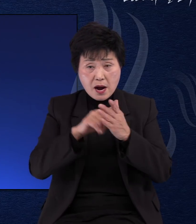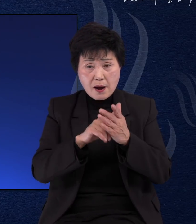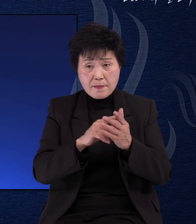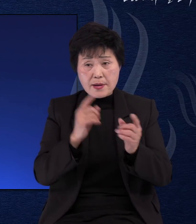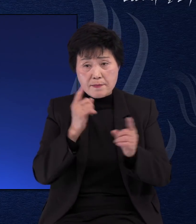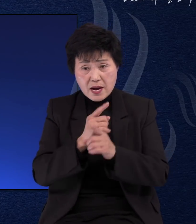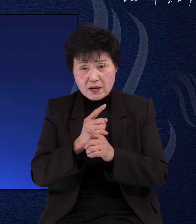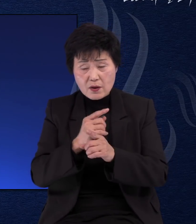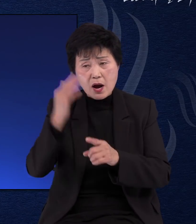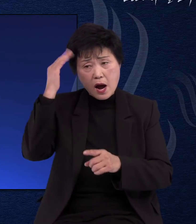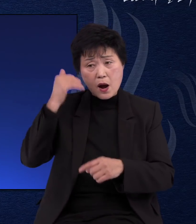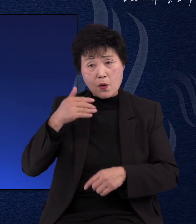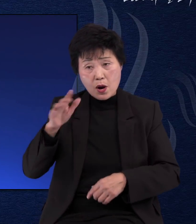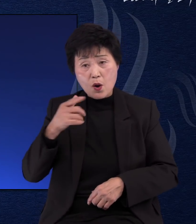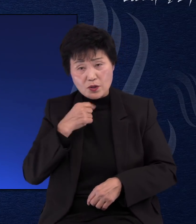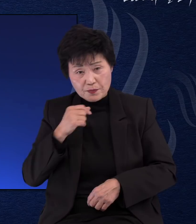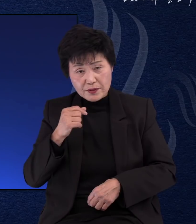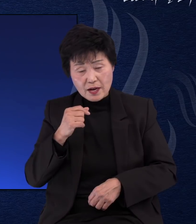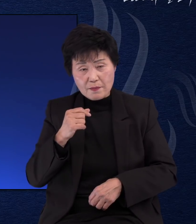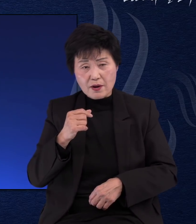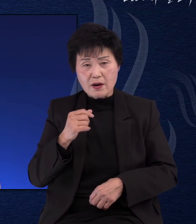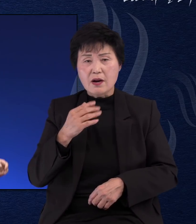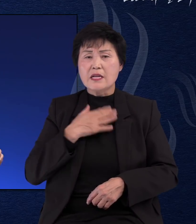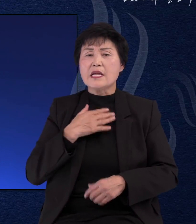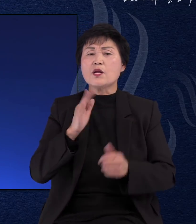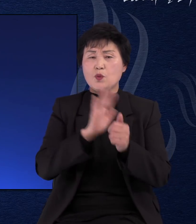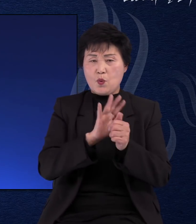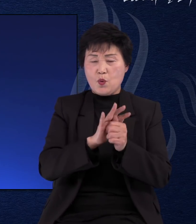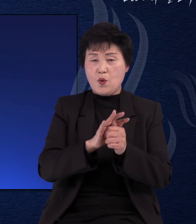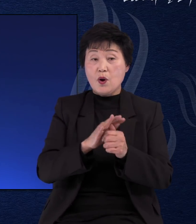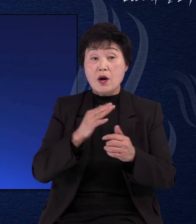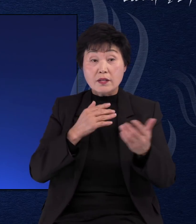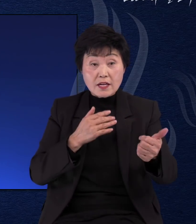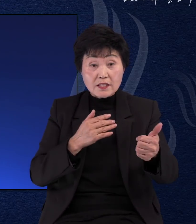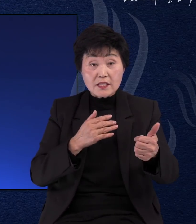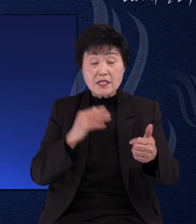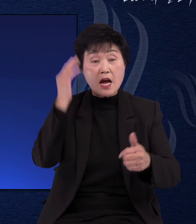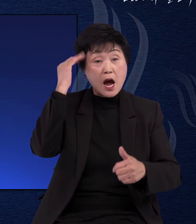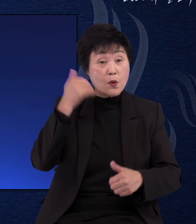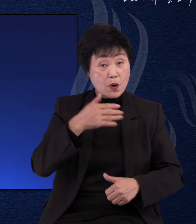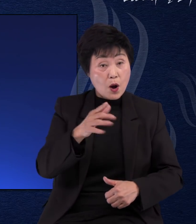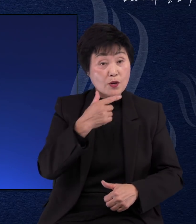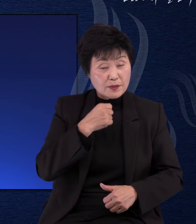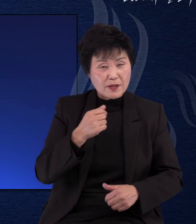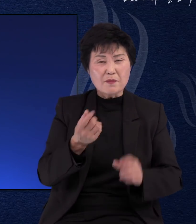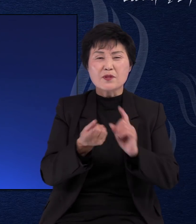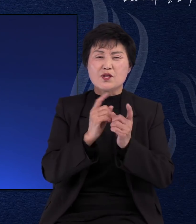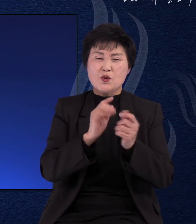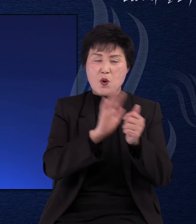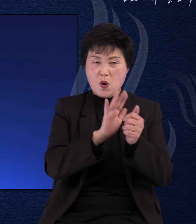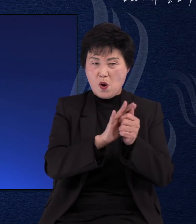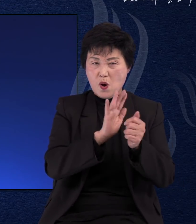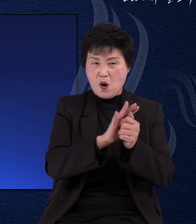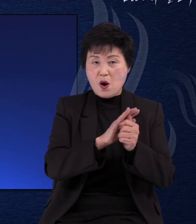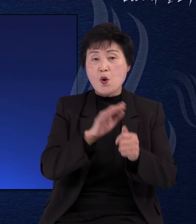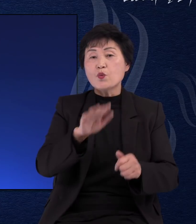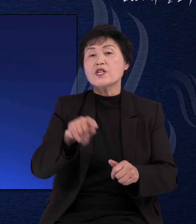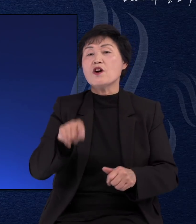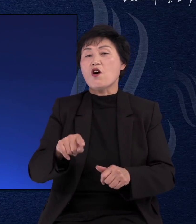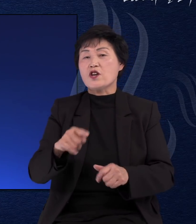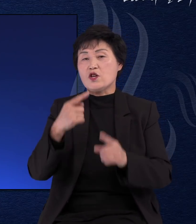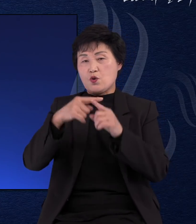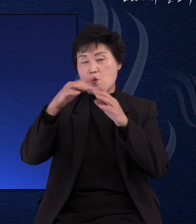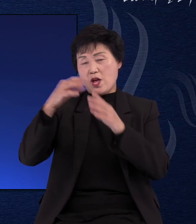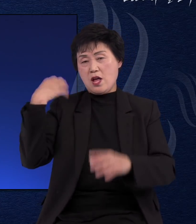막아줄게. 우리 서로 마음을 다잡자 이야기를 하고, 우리 아이들에게 이야기를 해보니 그때 고3, 고1이었던